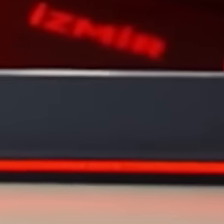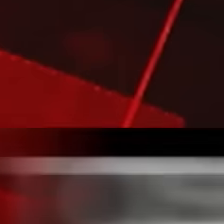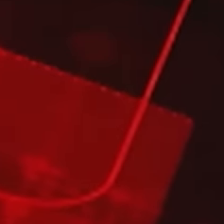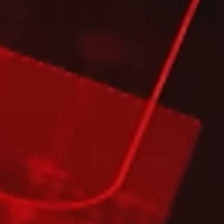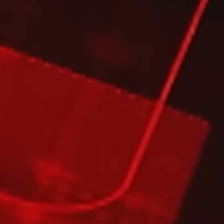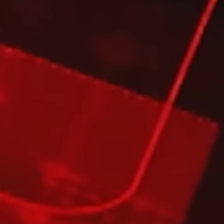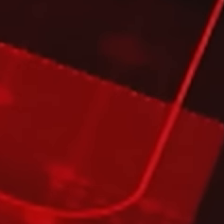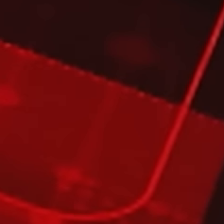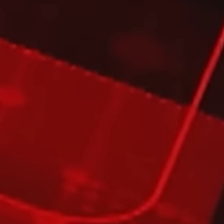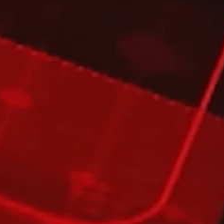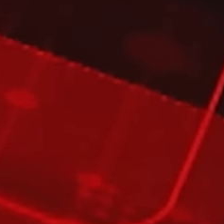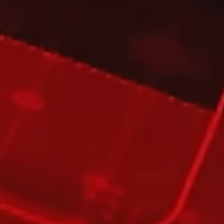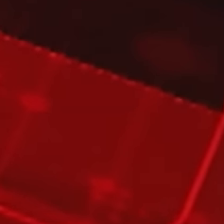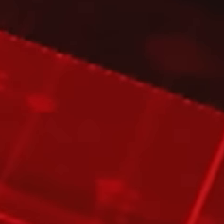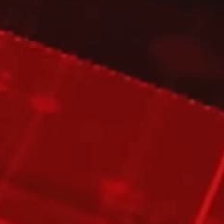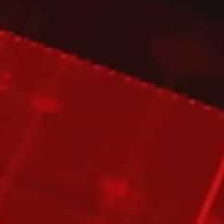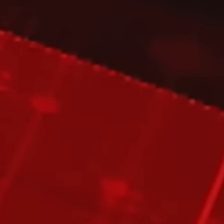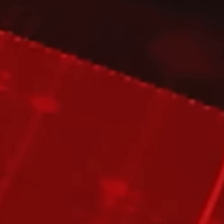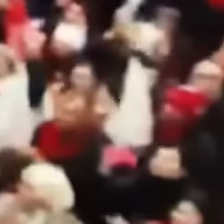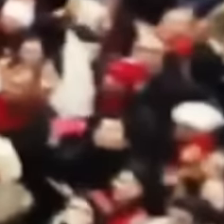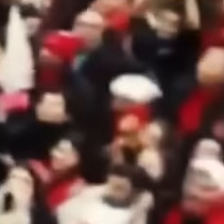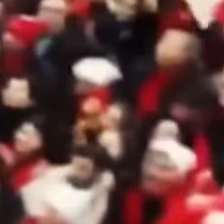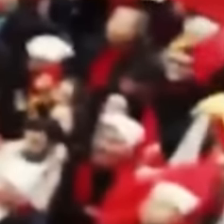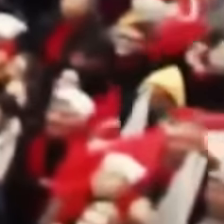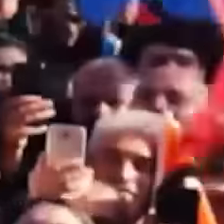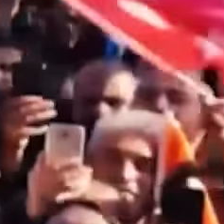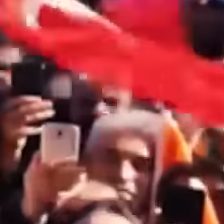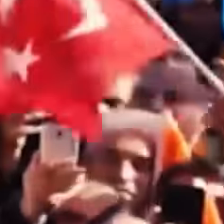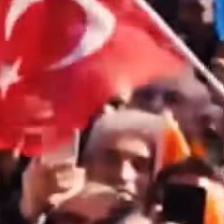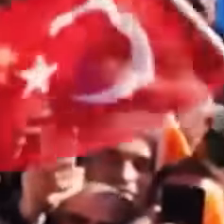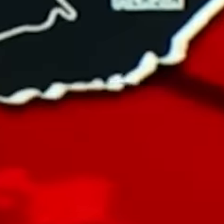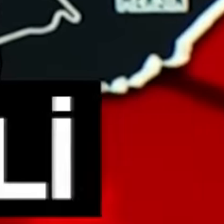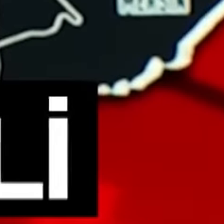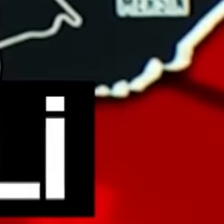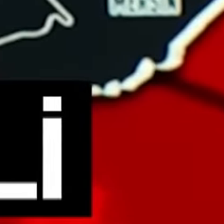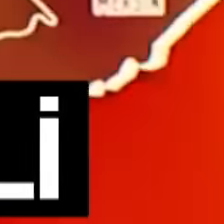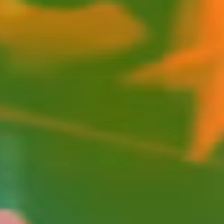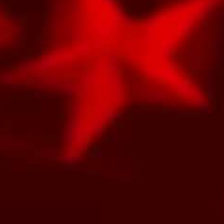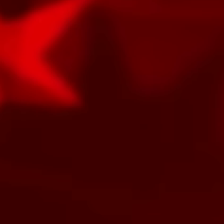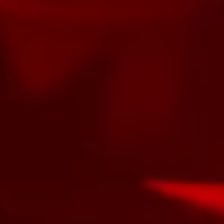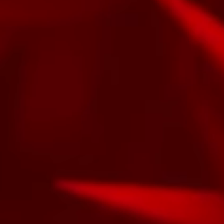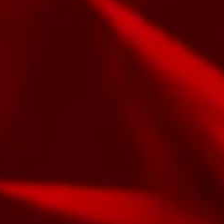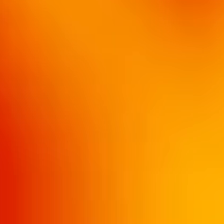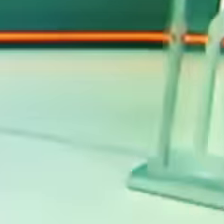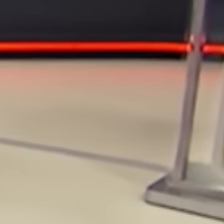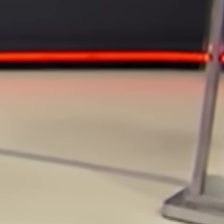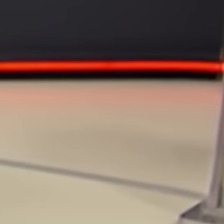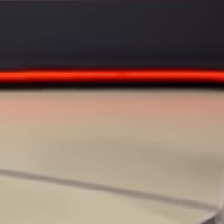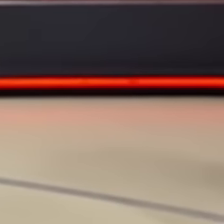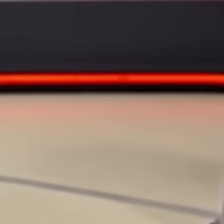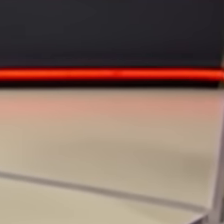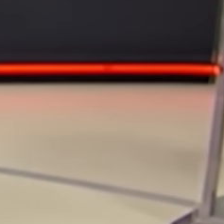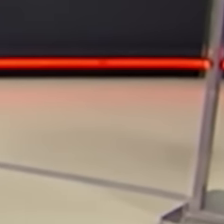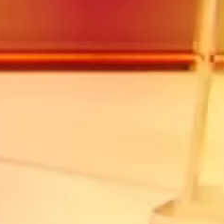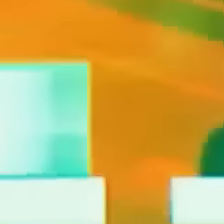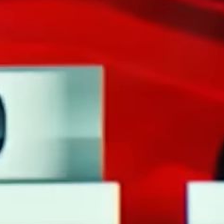maratonu Gülbin Tosun'la Nav ana haberle başlayacak. Seçim yasakları kalkar kalkmaz Selçuk Tepeli ve İlker Karagöz ilk